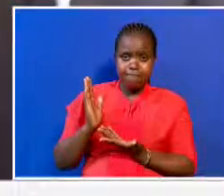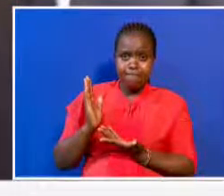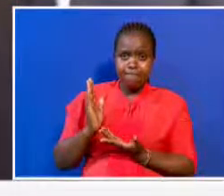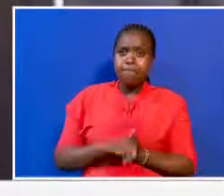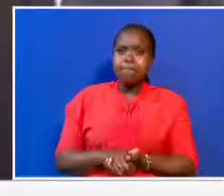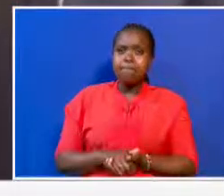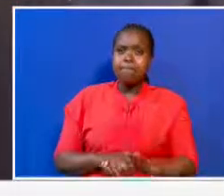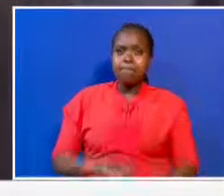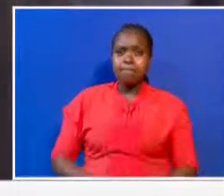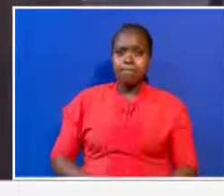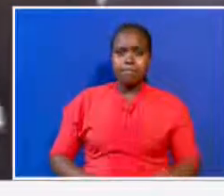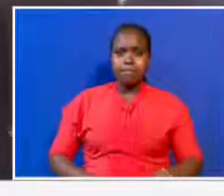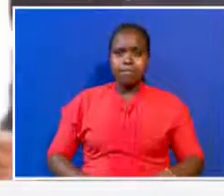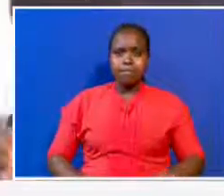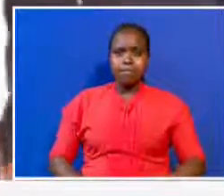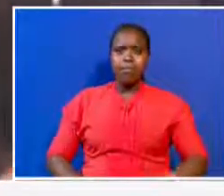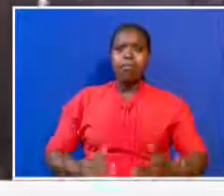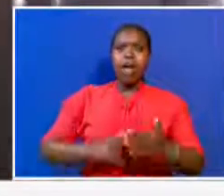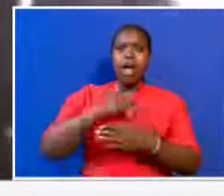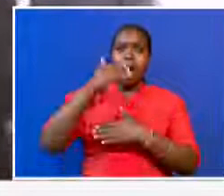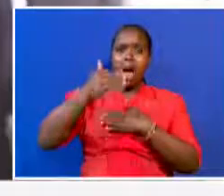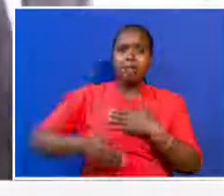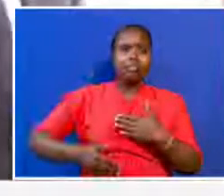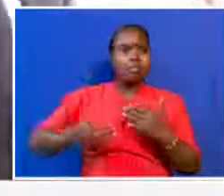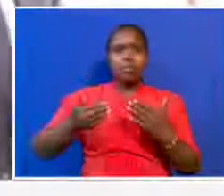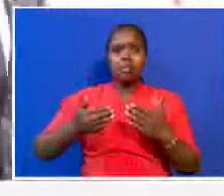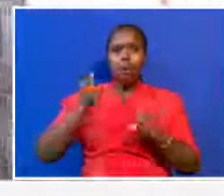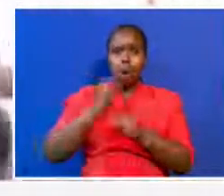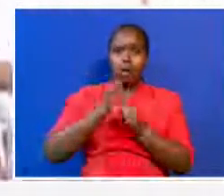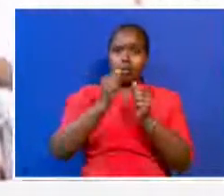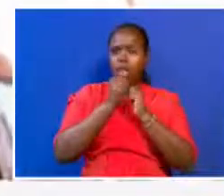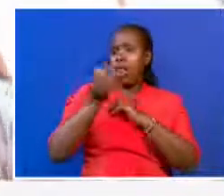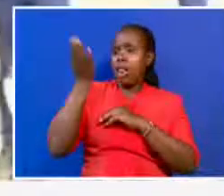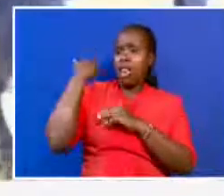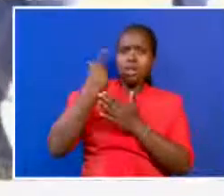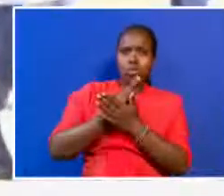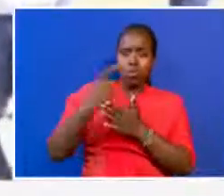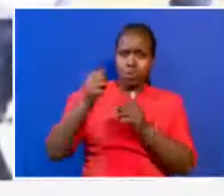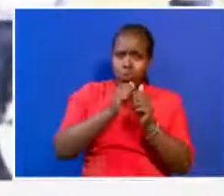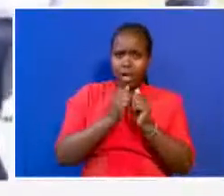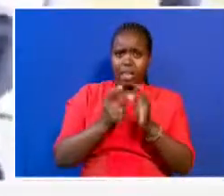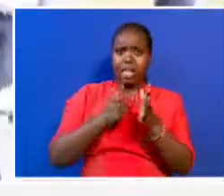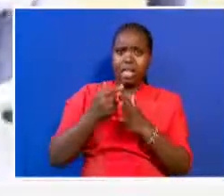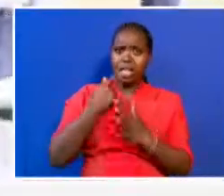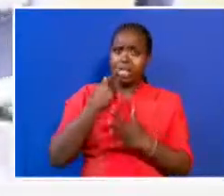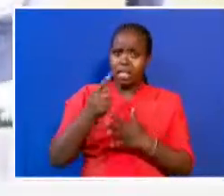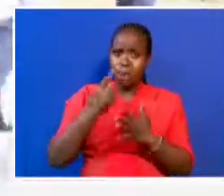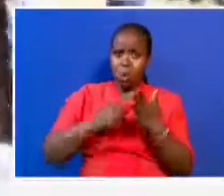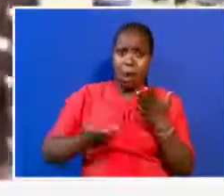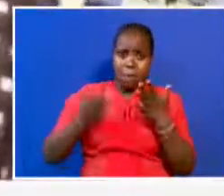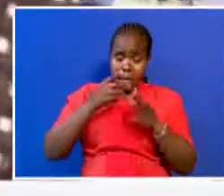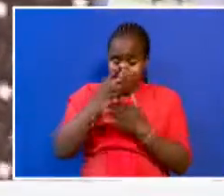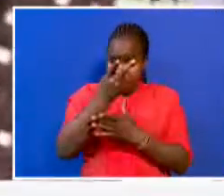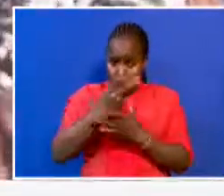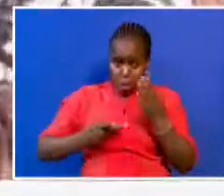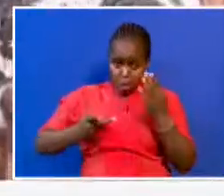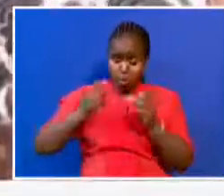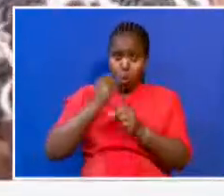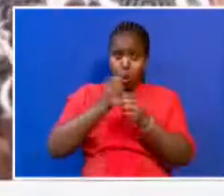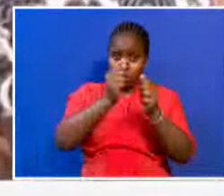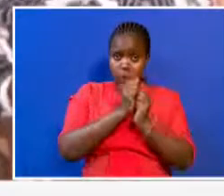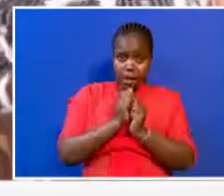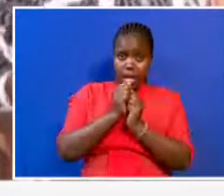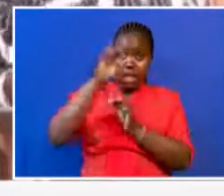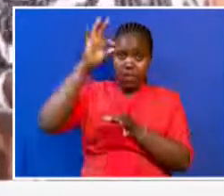Kaka. Baada ya kucheza ngoma kwenye jukwaa moja juma lililopita na hata kudokeza kwamba huenda wakaungana na kusaka kura